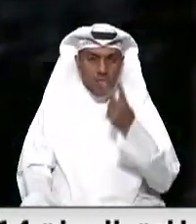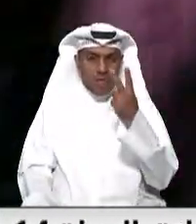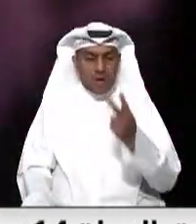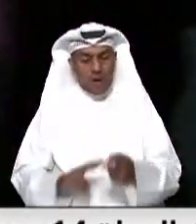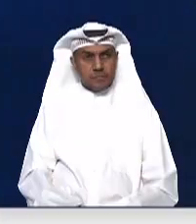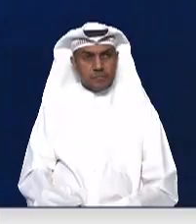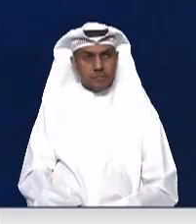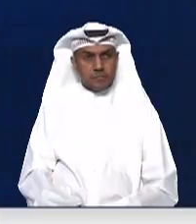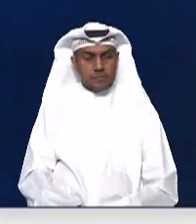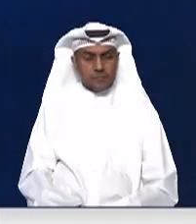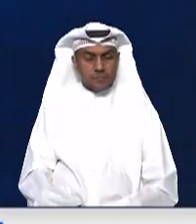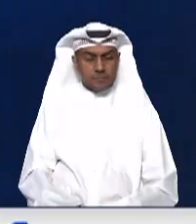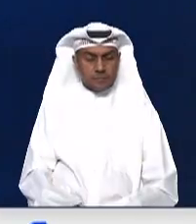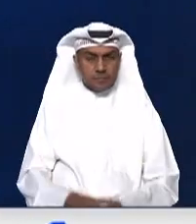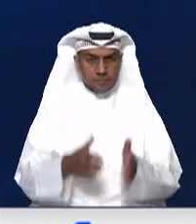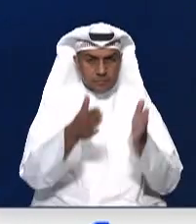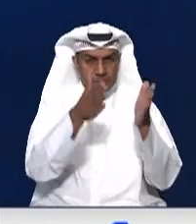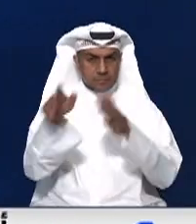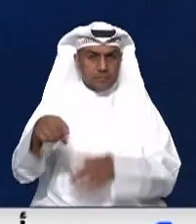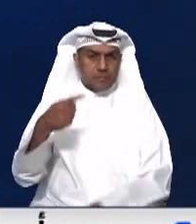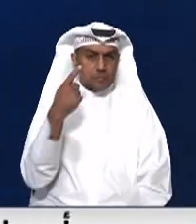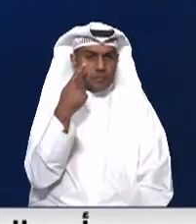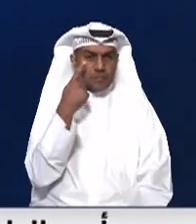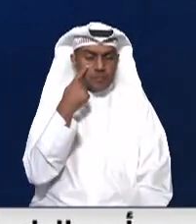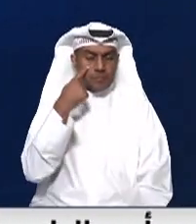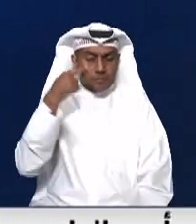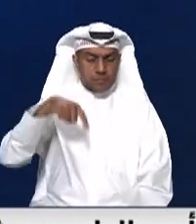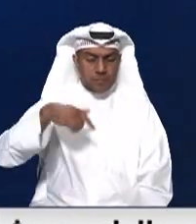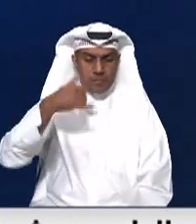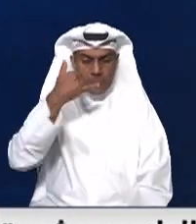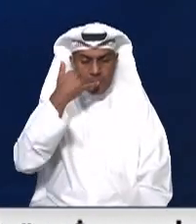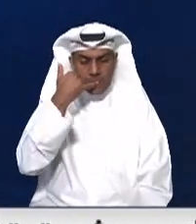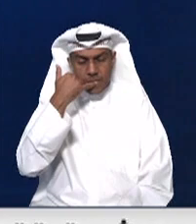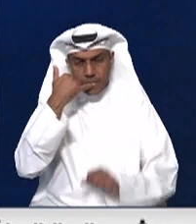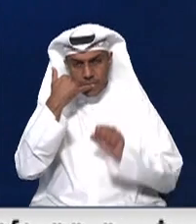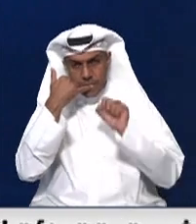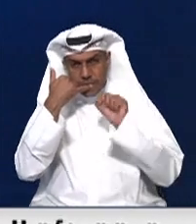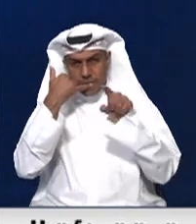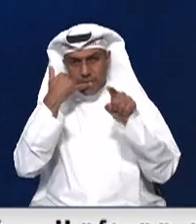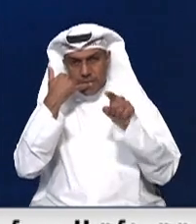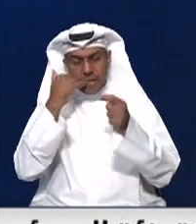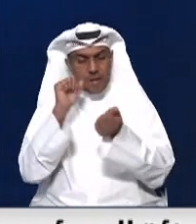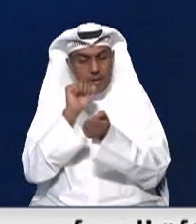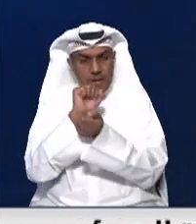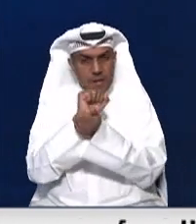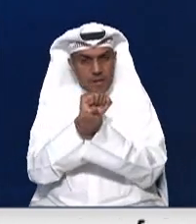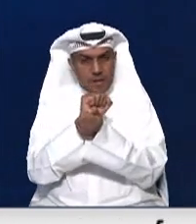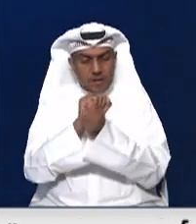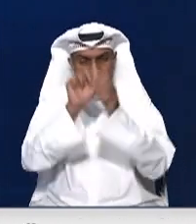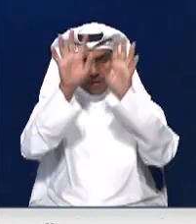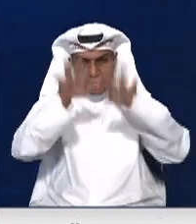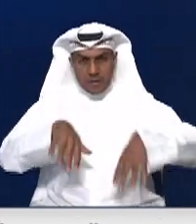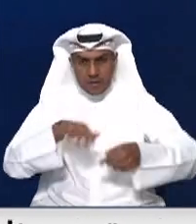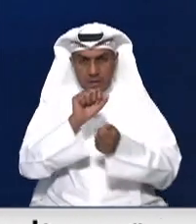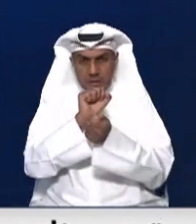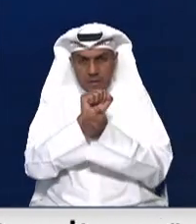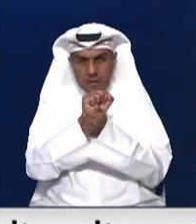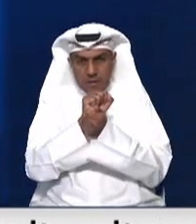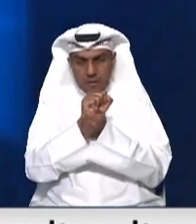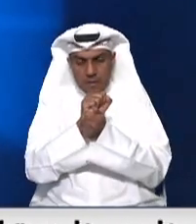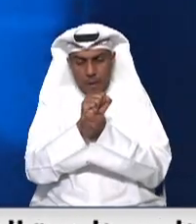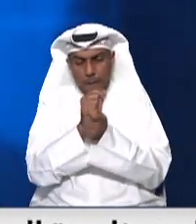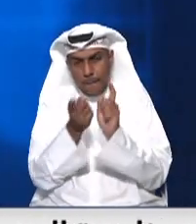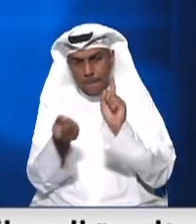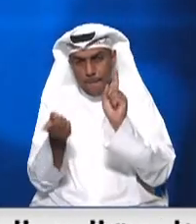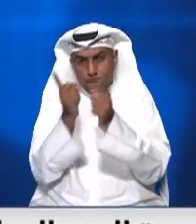العشرات. ولمتابعة التطورات في صفقة تبادل الأسرى وإيصال المساعدات، كذلك آخر الأحداث في الضفة